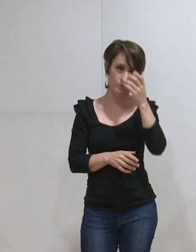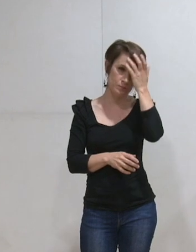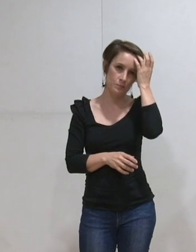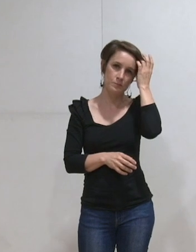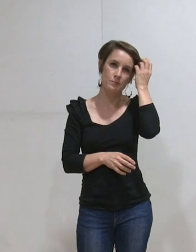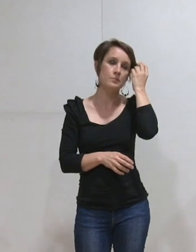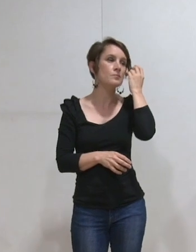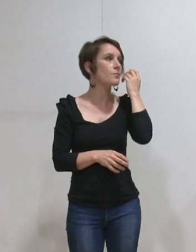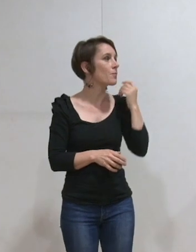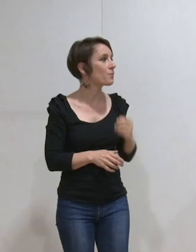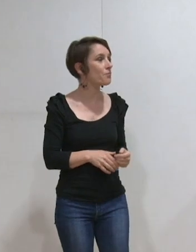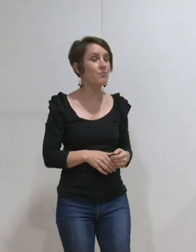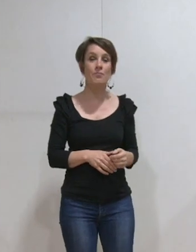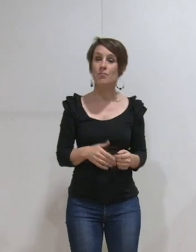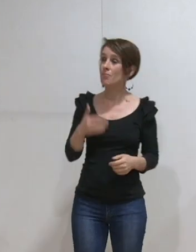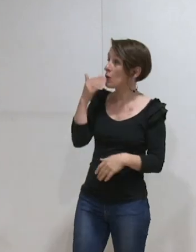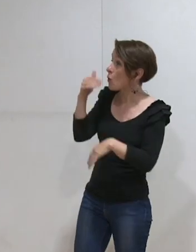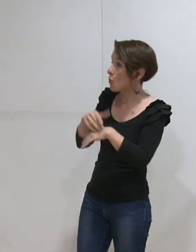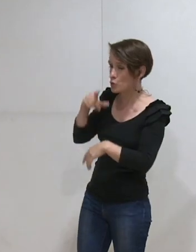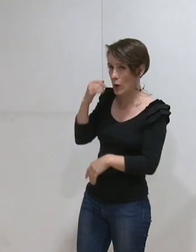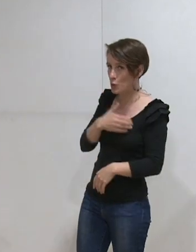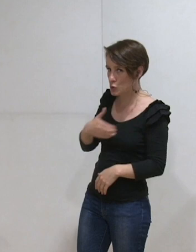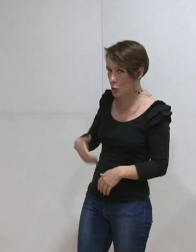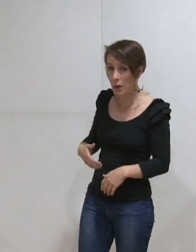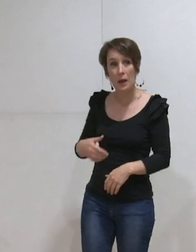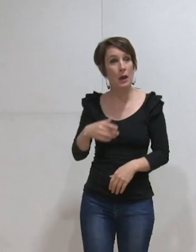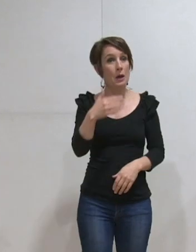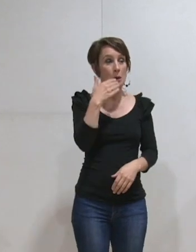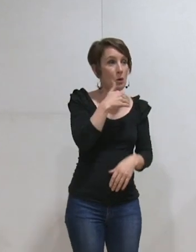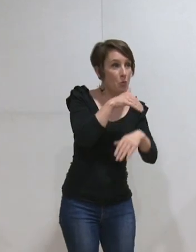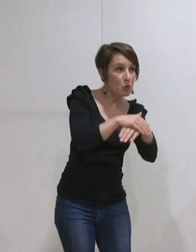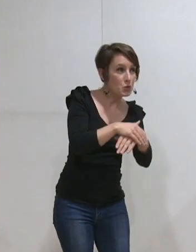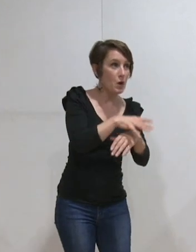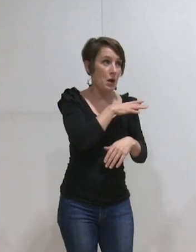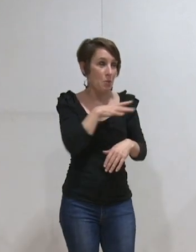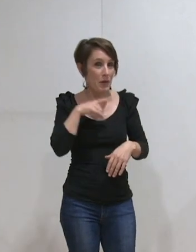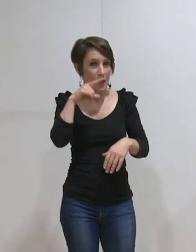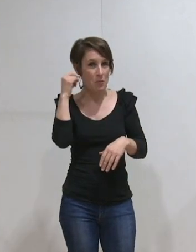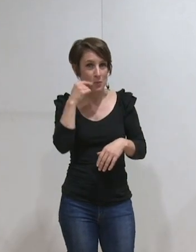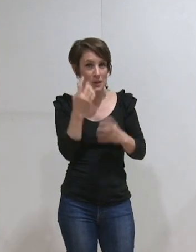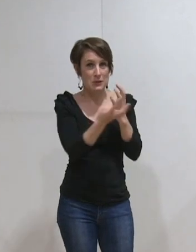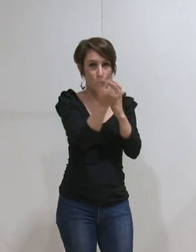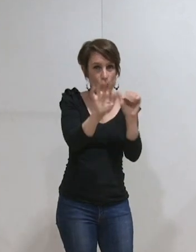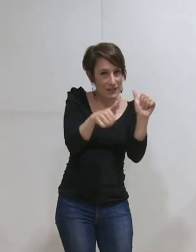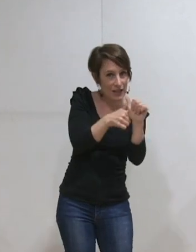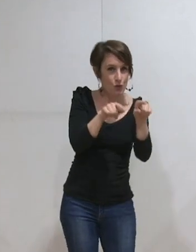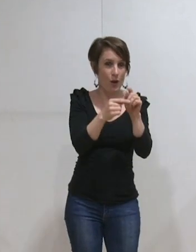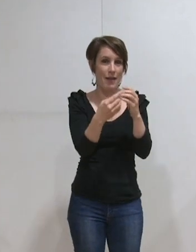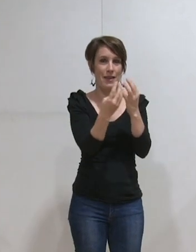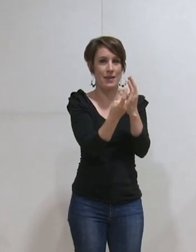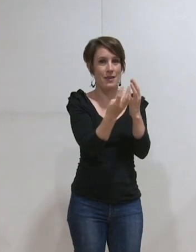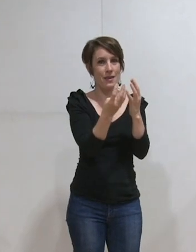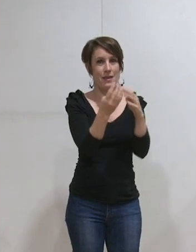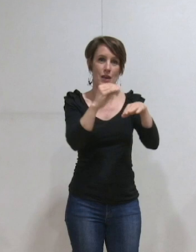oui bonsoir Monsieur le Maire bonsoir mesdames et Messieurs les adjoints et conseillers donc effectivement je